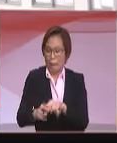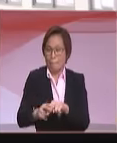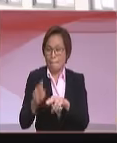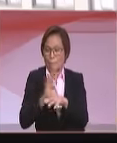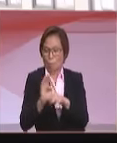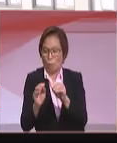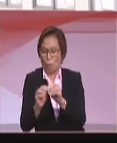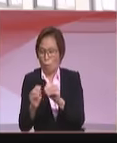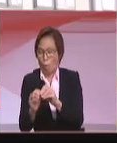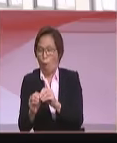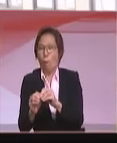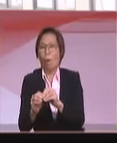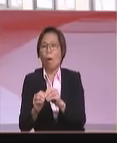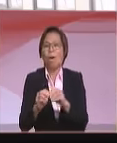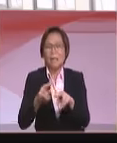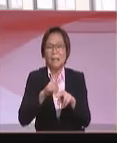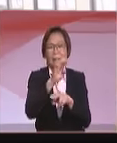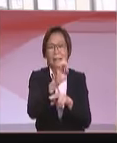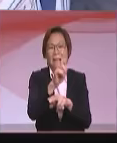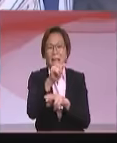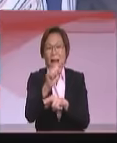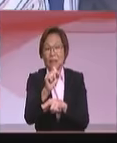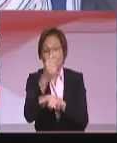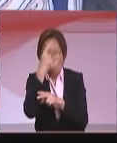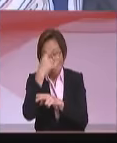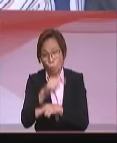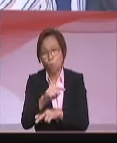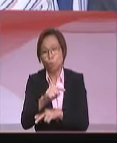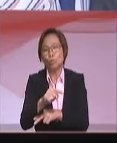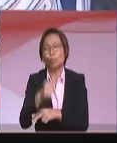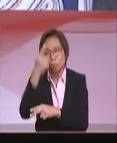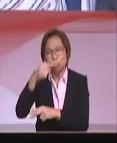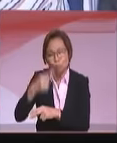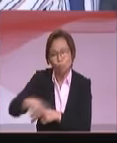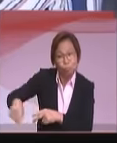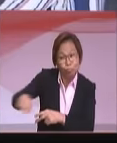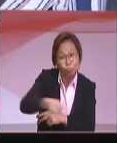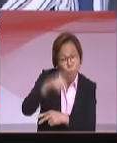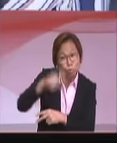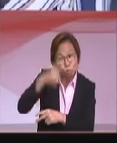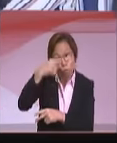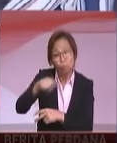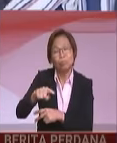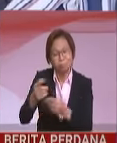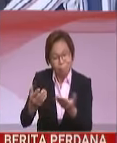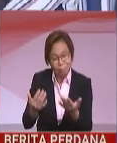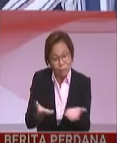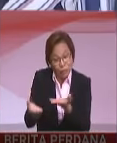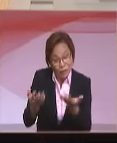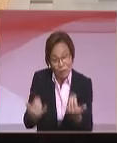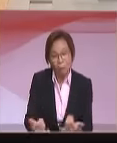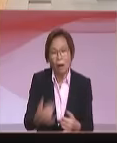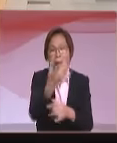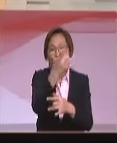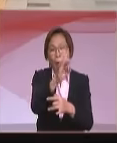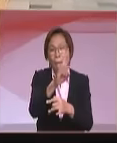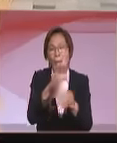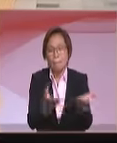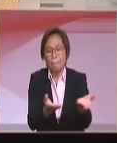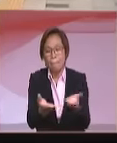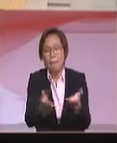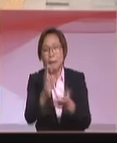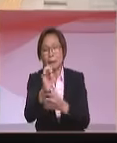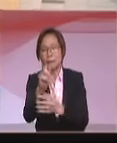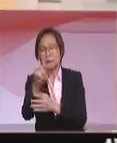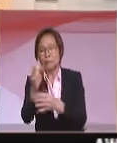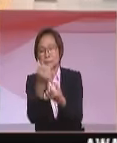operasi perkhidmatan tren elektrik ETS bagi memenuhi keperluan semasa. Sebanyak 18 perkhidmatan tren elektrik